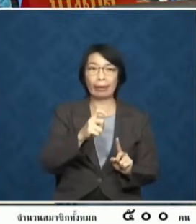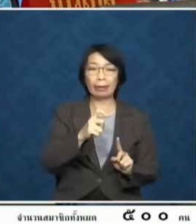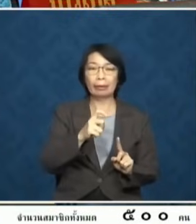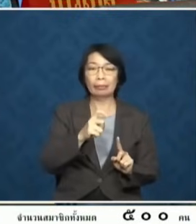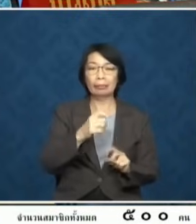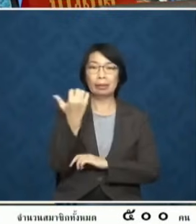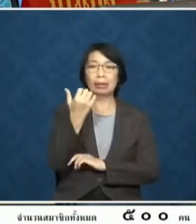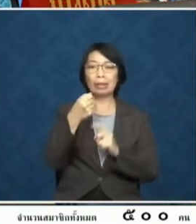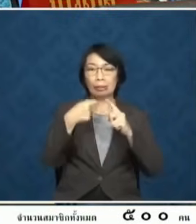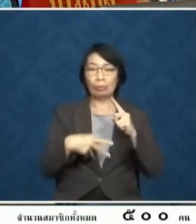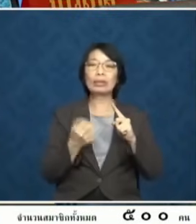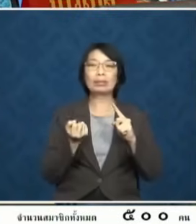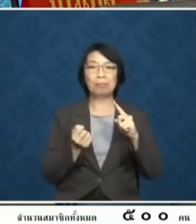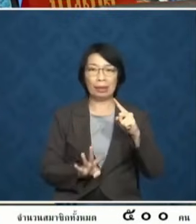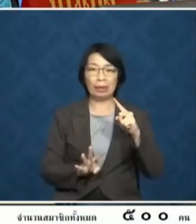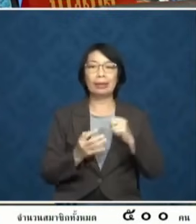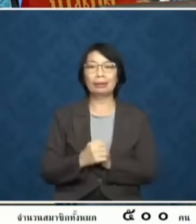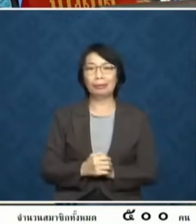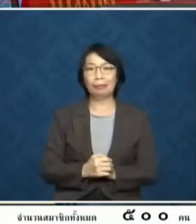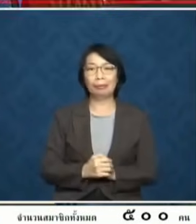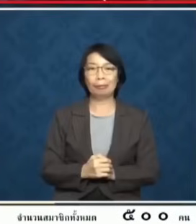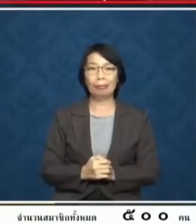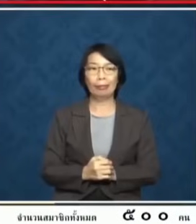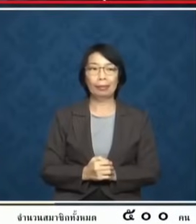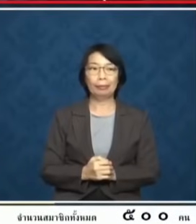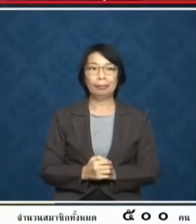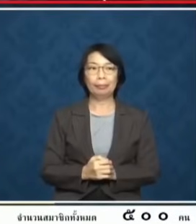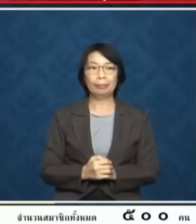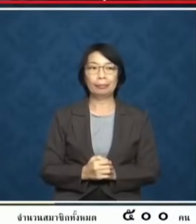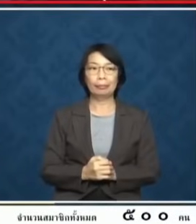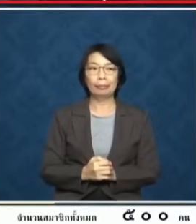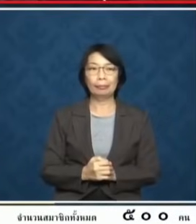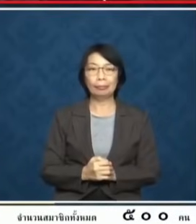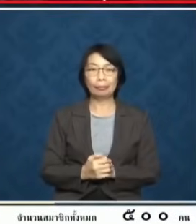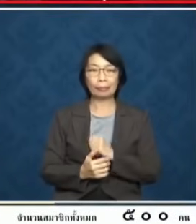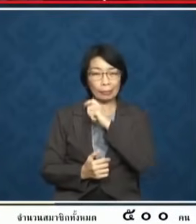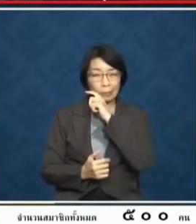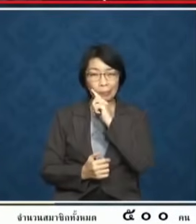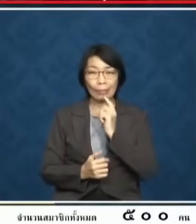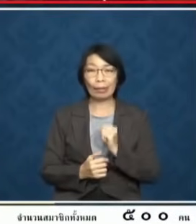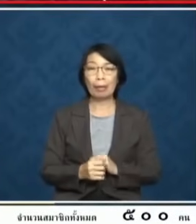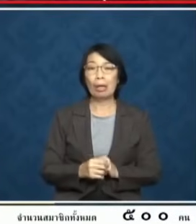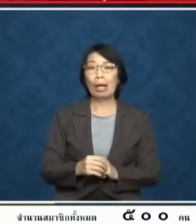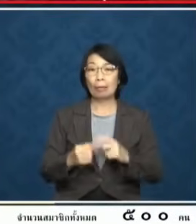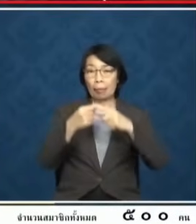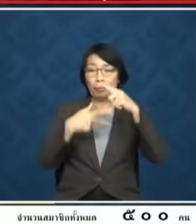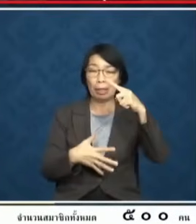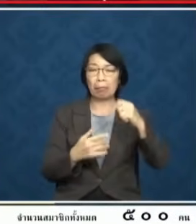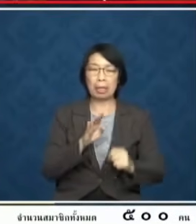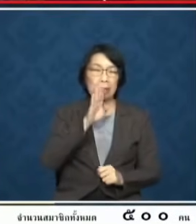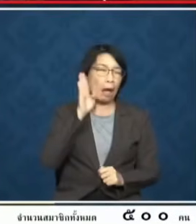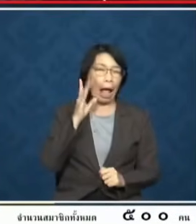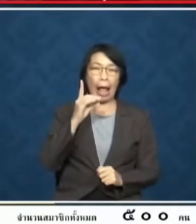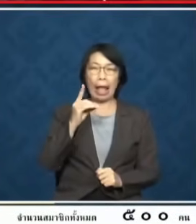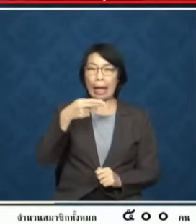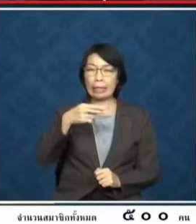อยู่ด้วยกัน 14ช่องซึ่งช่องนี้เป็นเป็นช่องความคมชัดสูงนะคะ 5ช่องและ